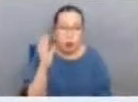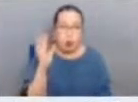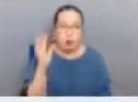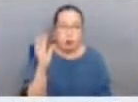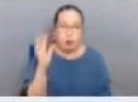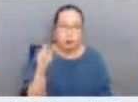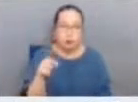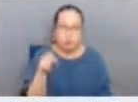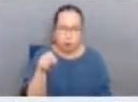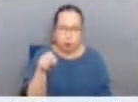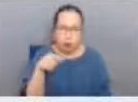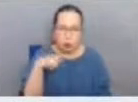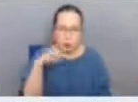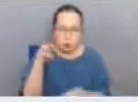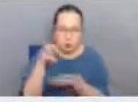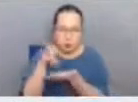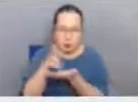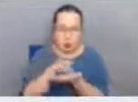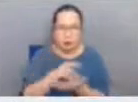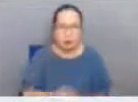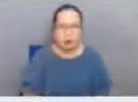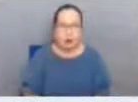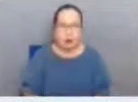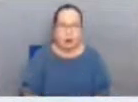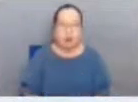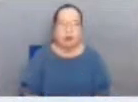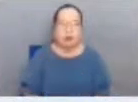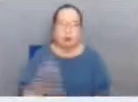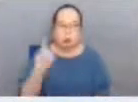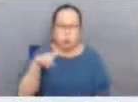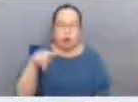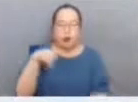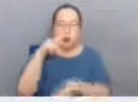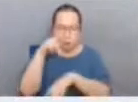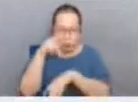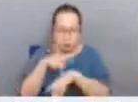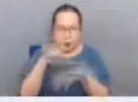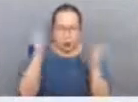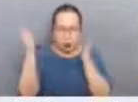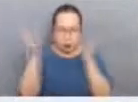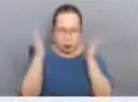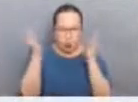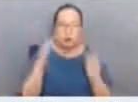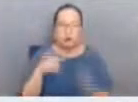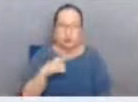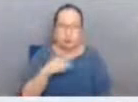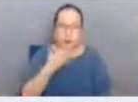ating bansa. Ngunit patuloy rin naman ang pagdami ng mga nakaka-recover na umakyat na sa